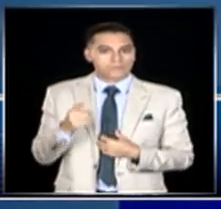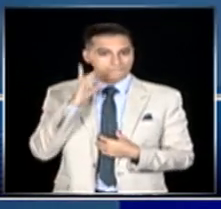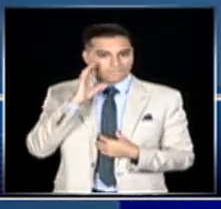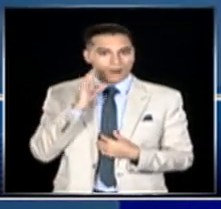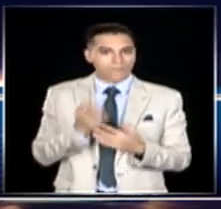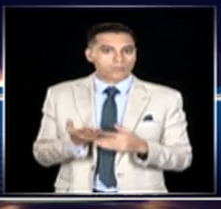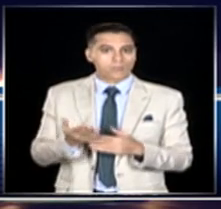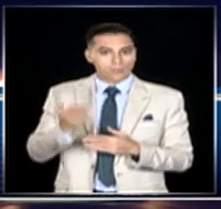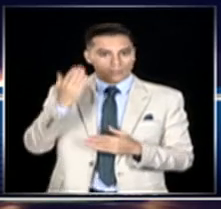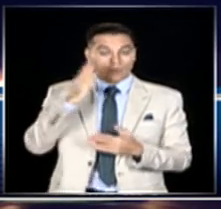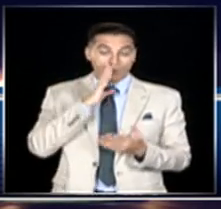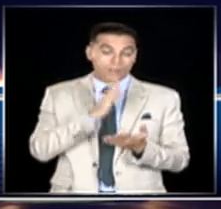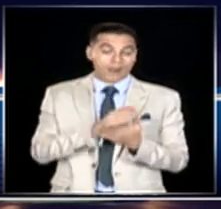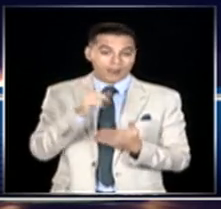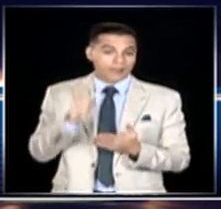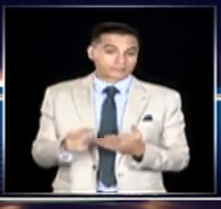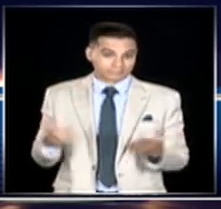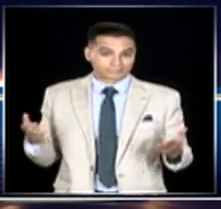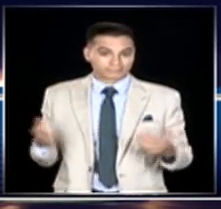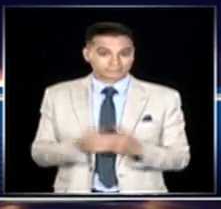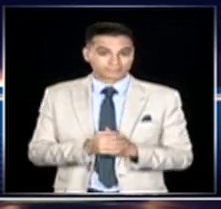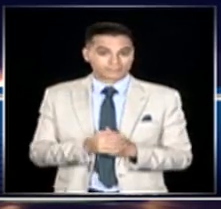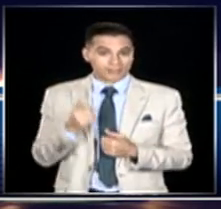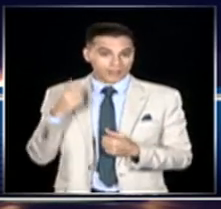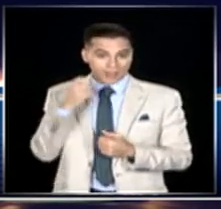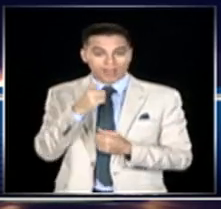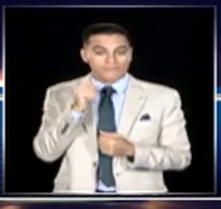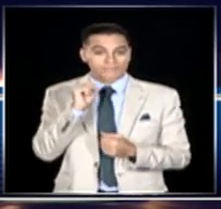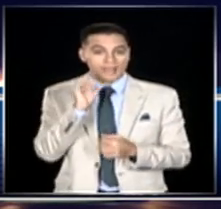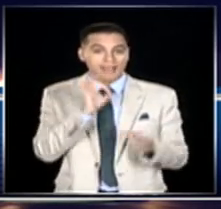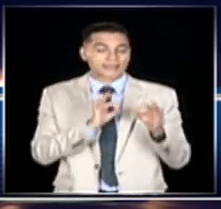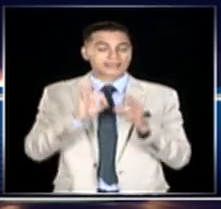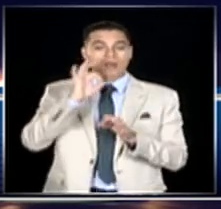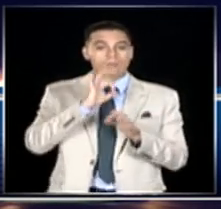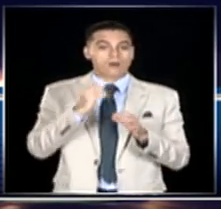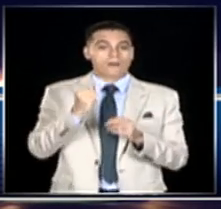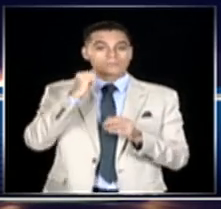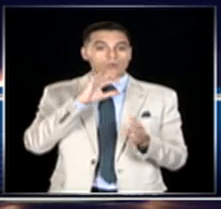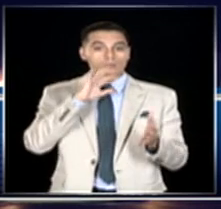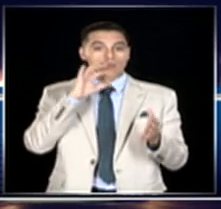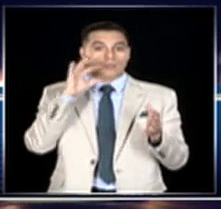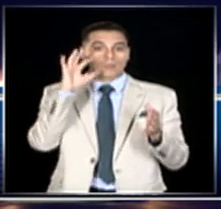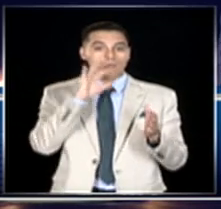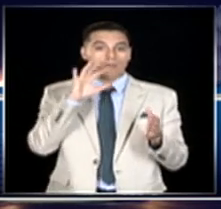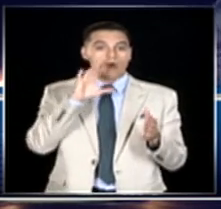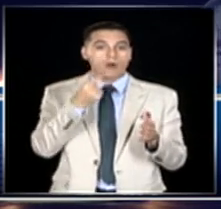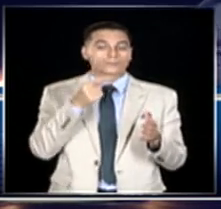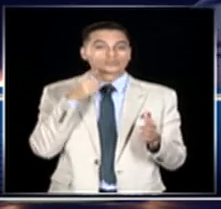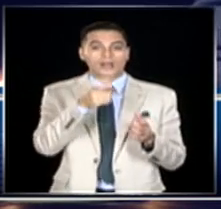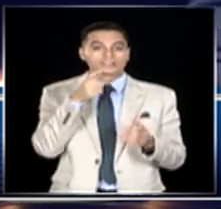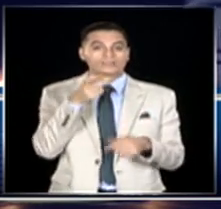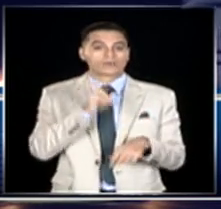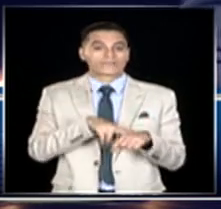فعلا ويستحق. هداف دوري أبطال أوروبا 15 هدف، وهداف